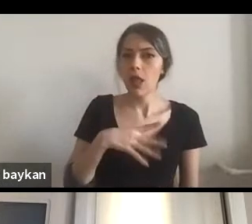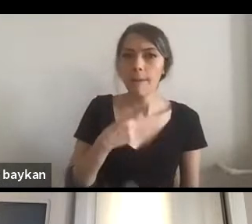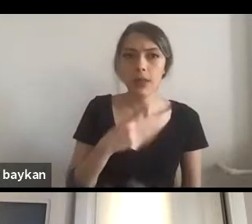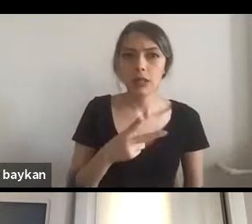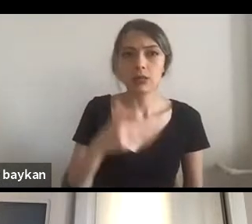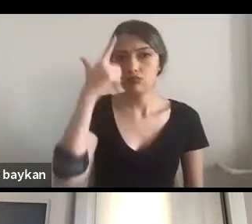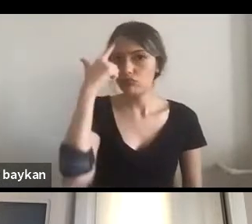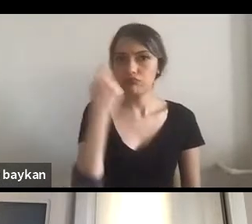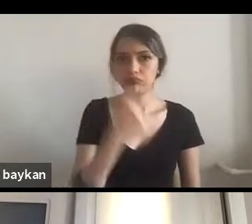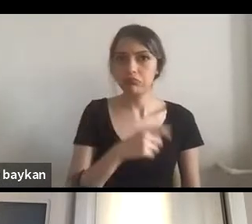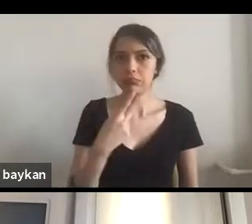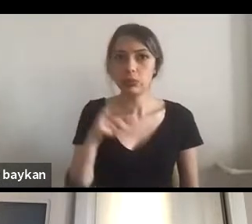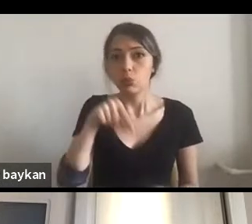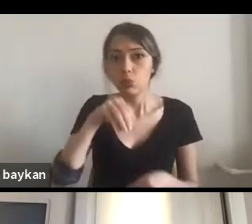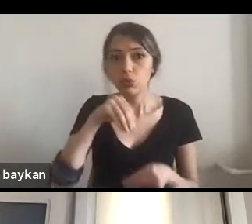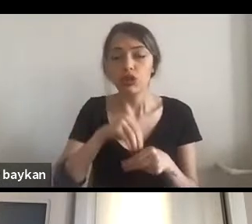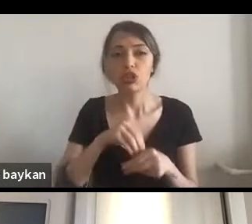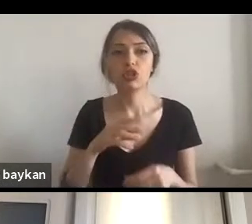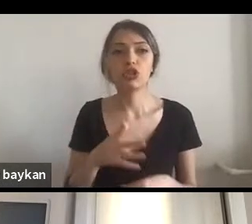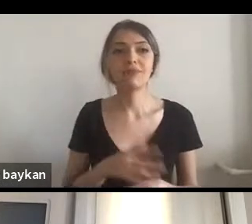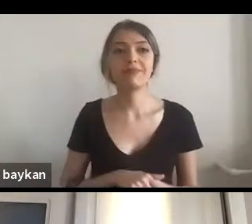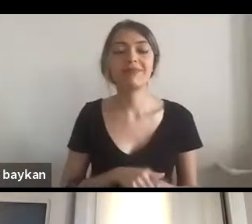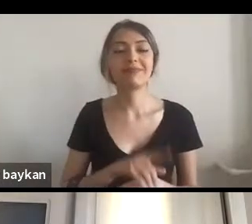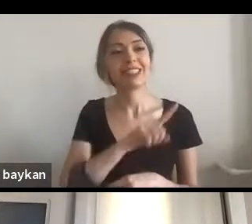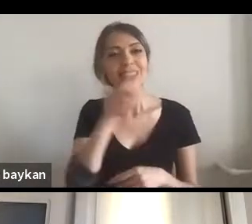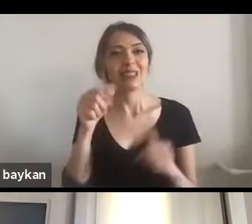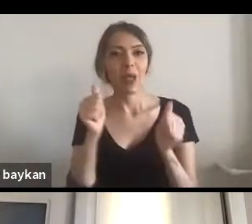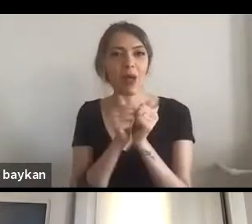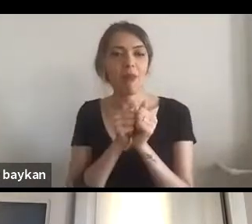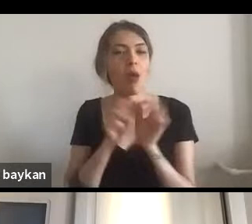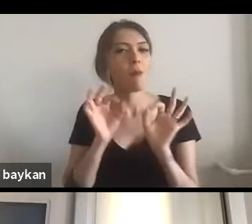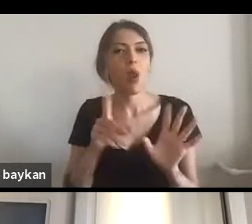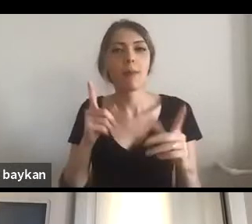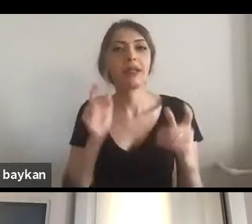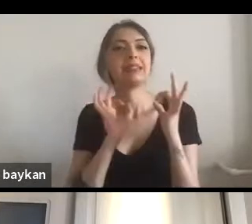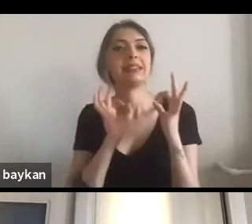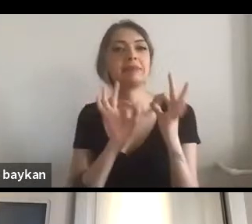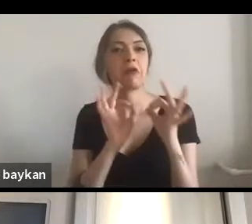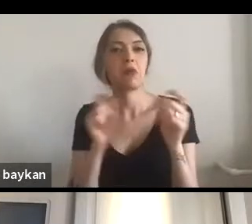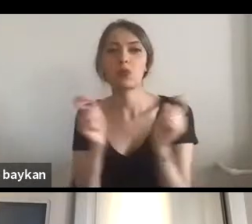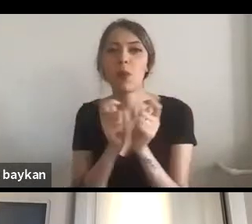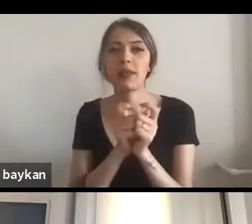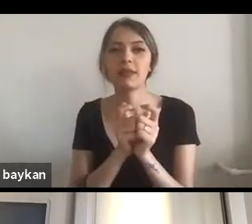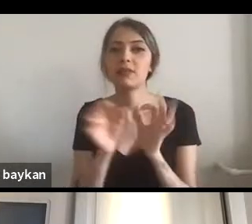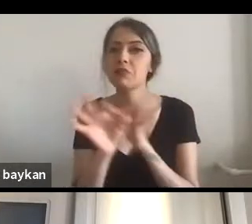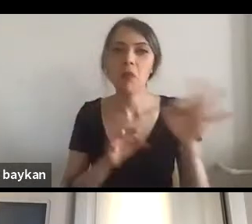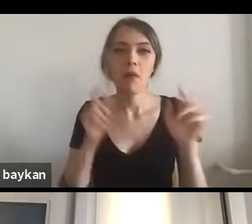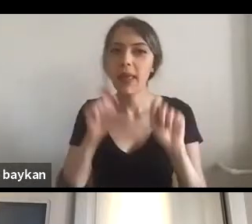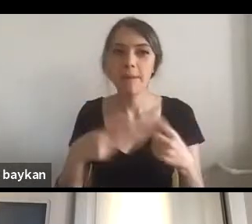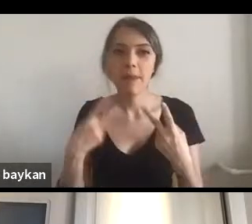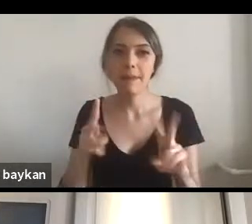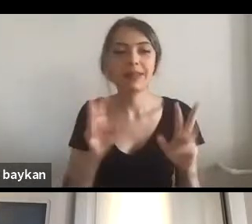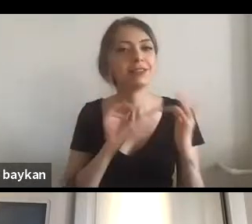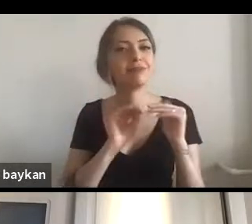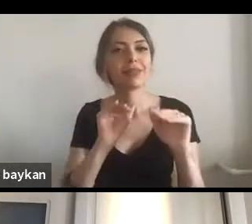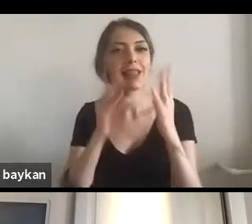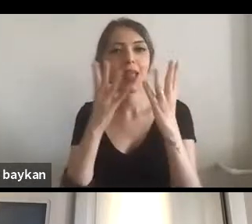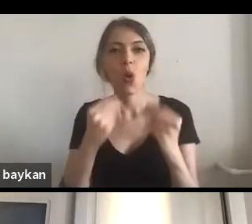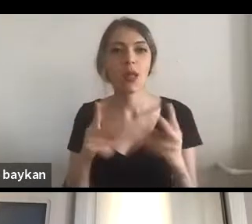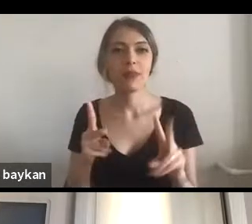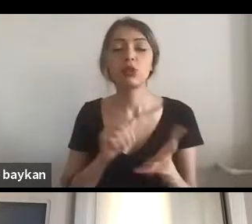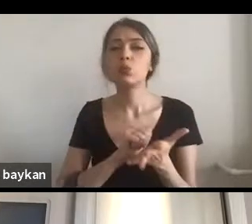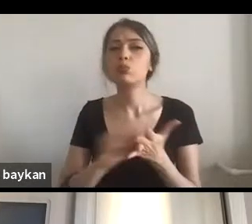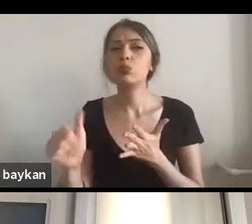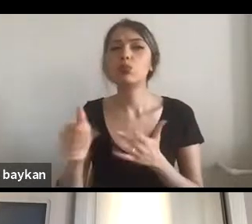etkinizden. Seve seve sizlerle beraber böyle bir diyalog toplantısını desteklemek isteriz. Tüm